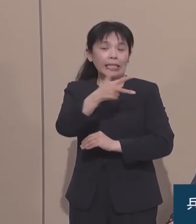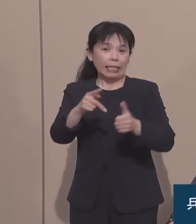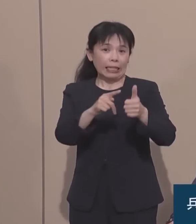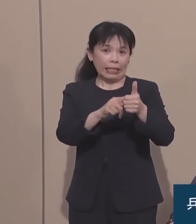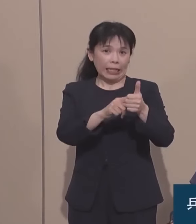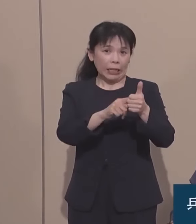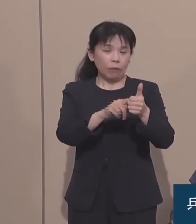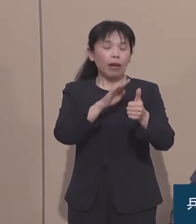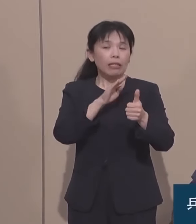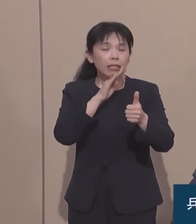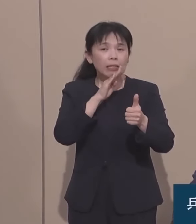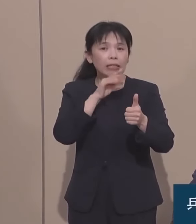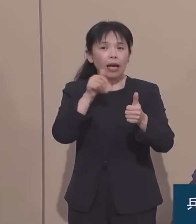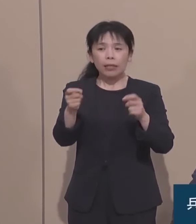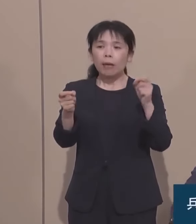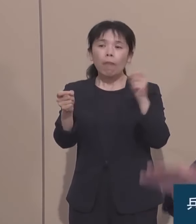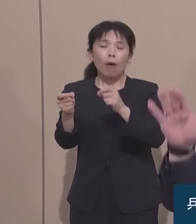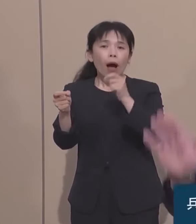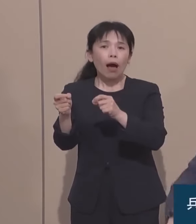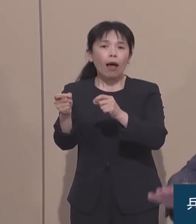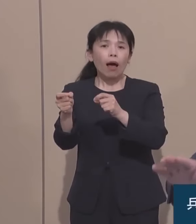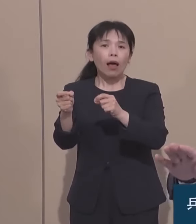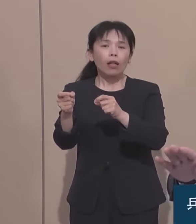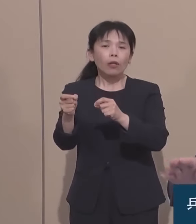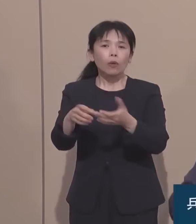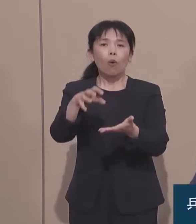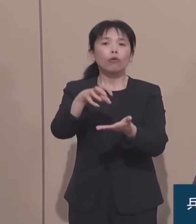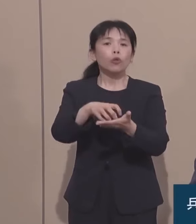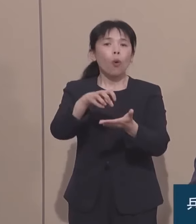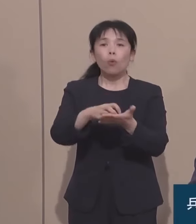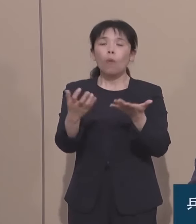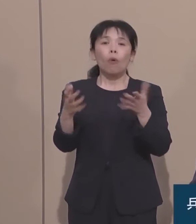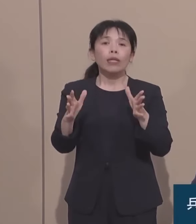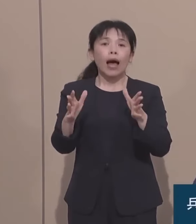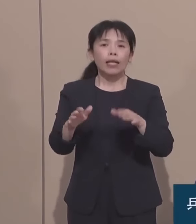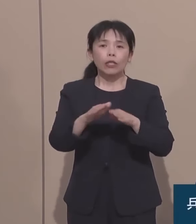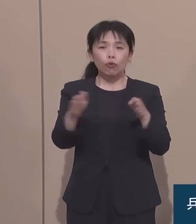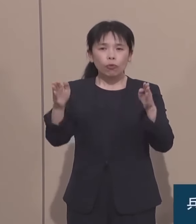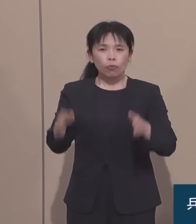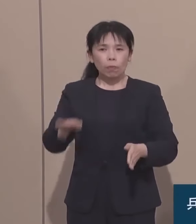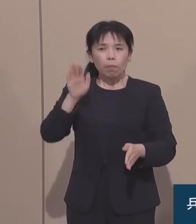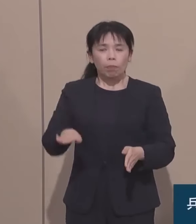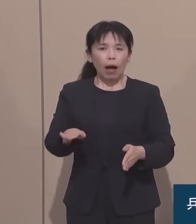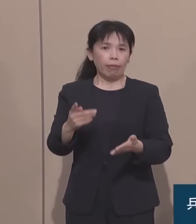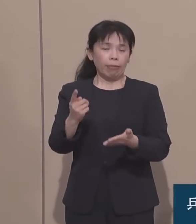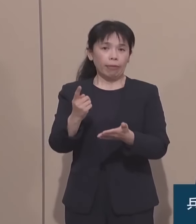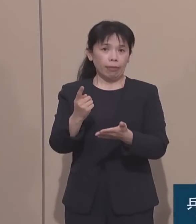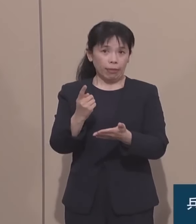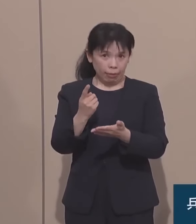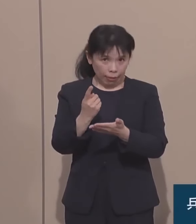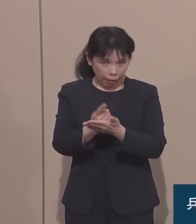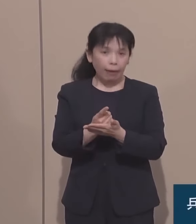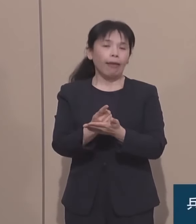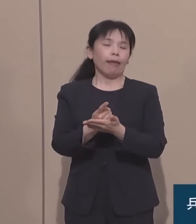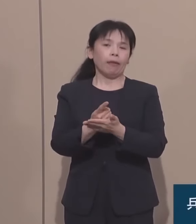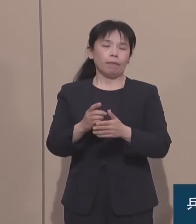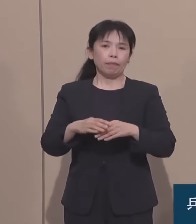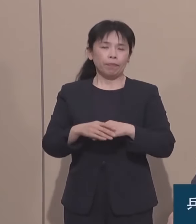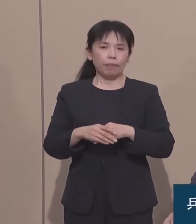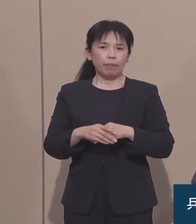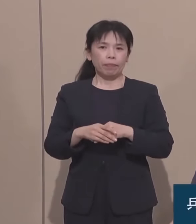証拠も何1つ出てこなかった机をと叩いたこれだけですよ実は出てきたパーハっていうの